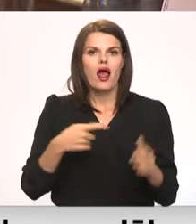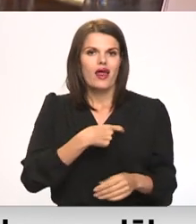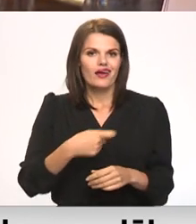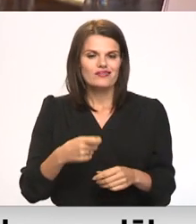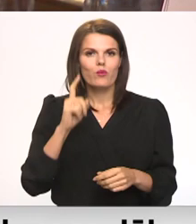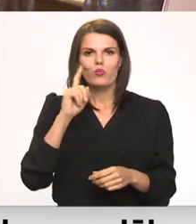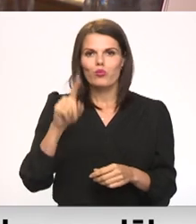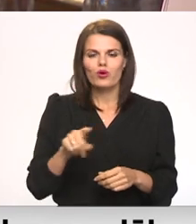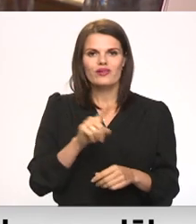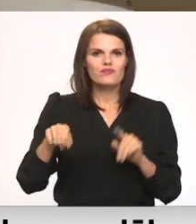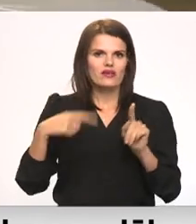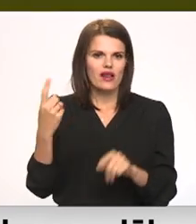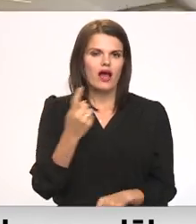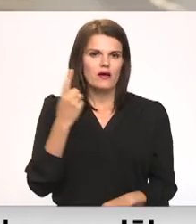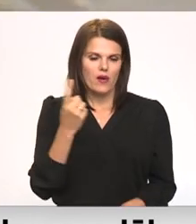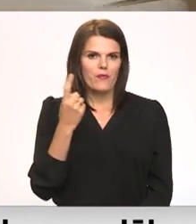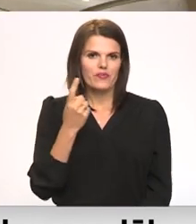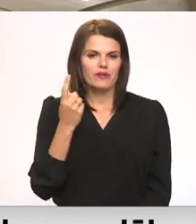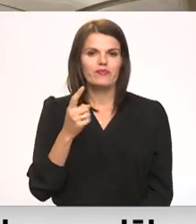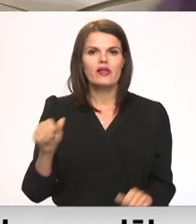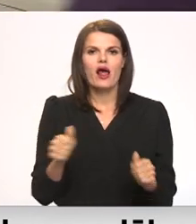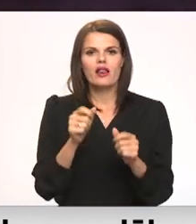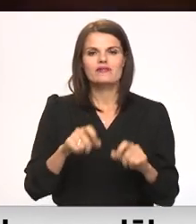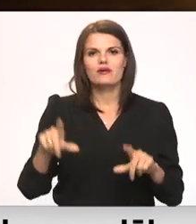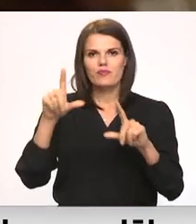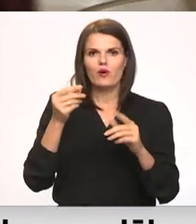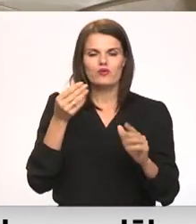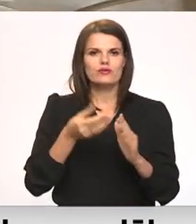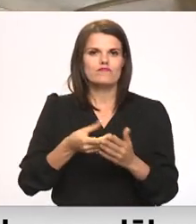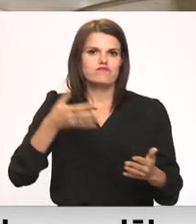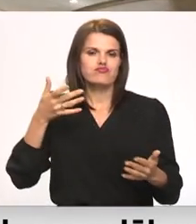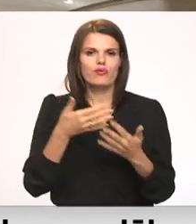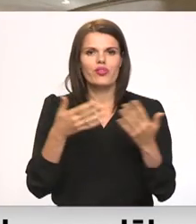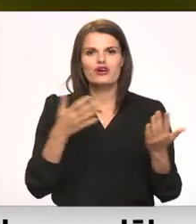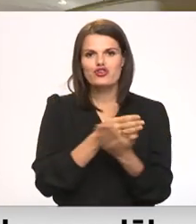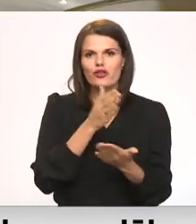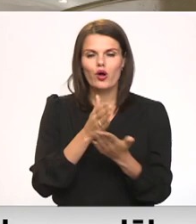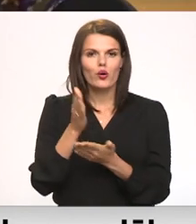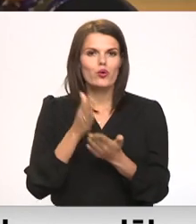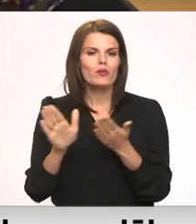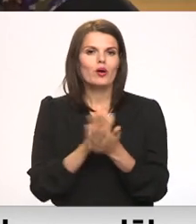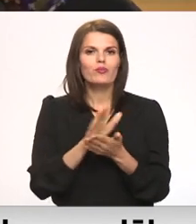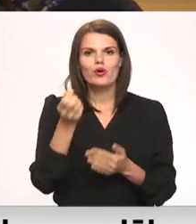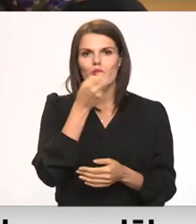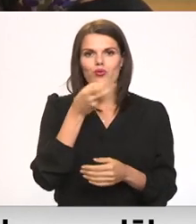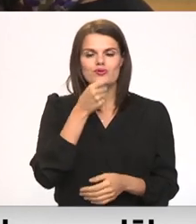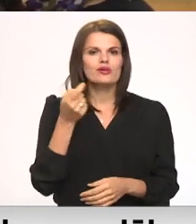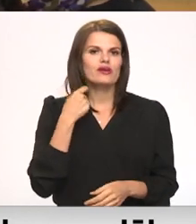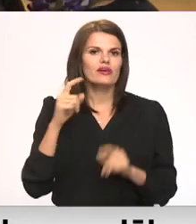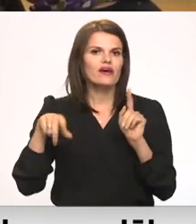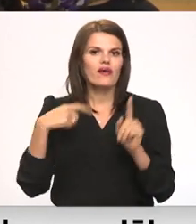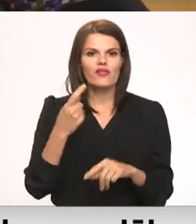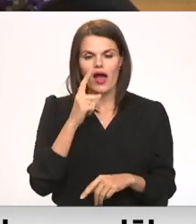izaicinājums, protams, ir šī nākamā pirmdiena. Līdz ar pieaugošajām izmaksām dažādās jomās, brīvpusdienas Rīgā no